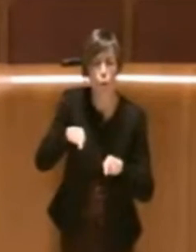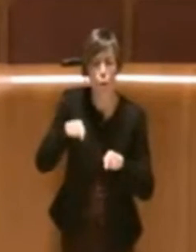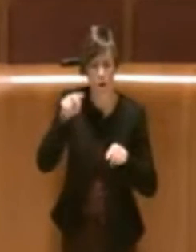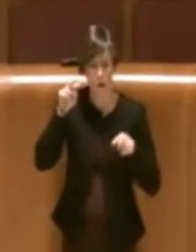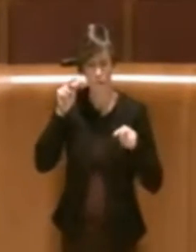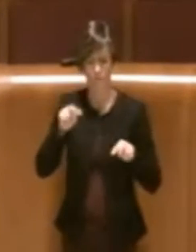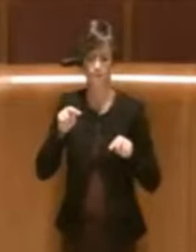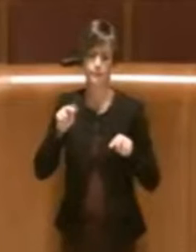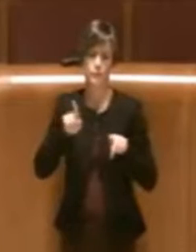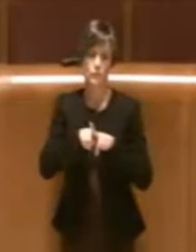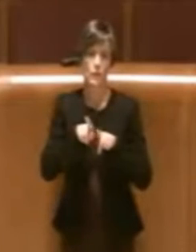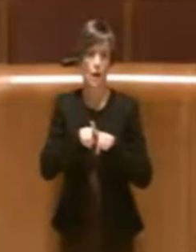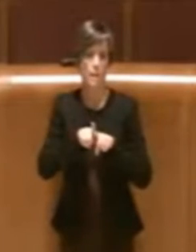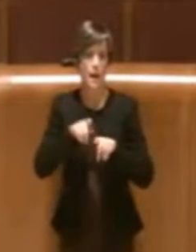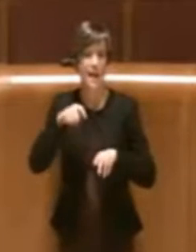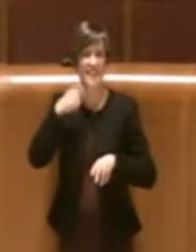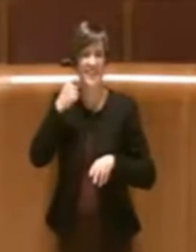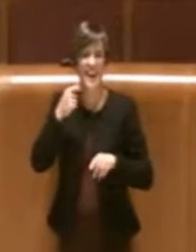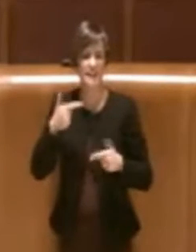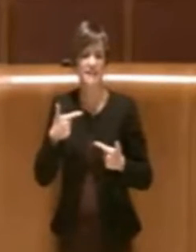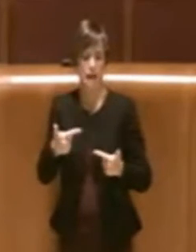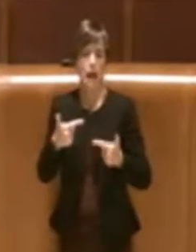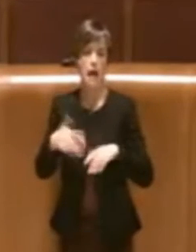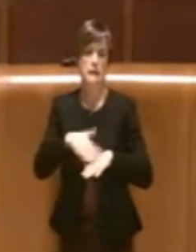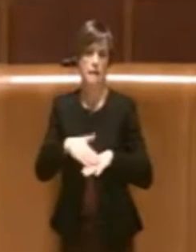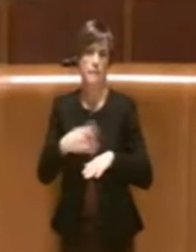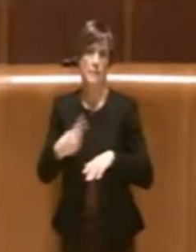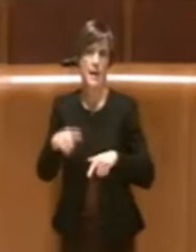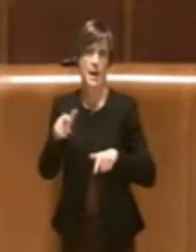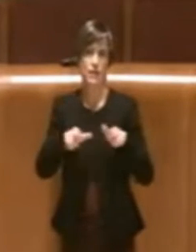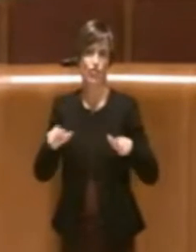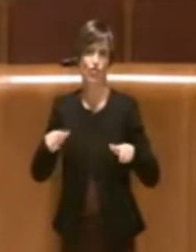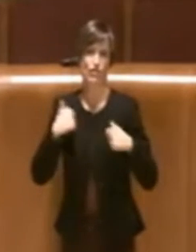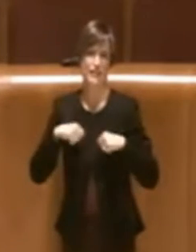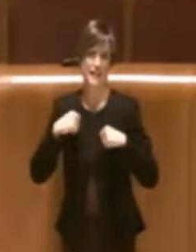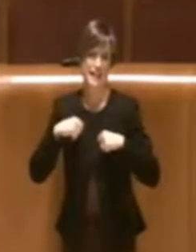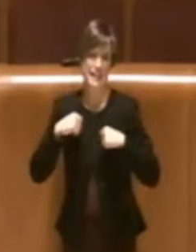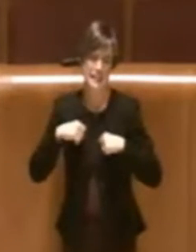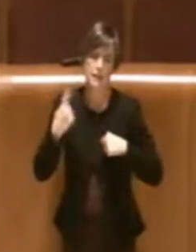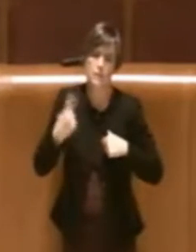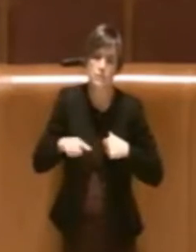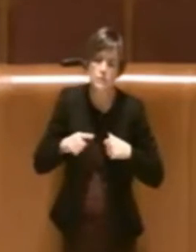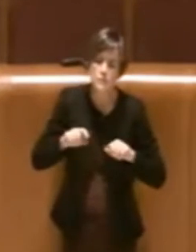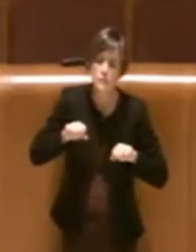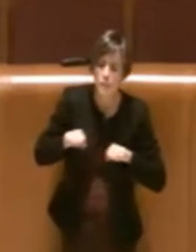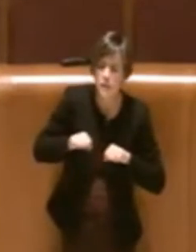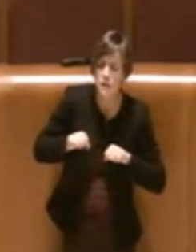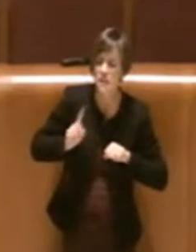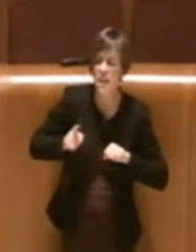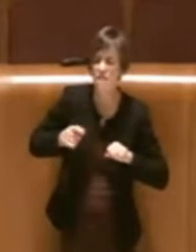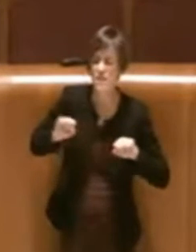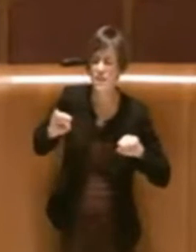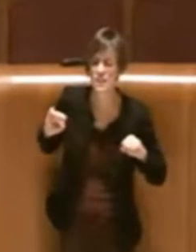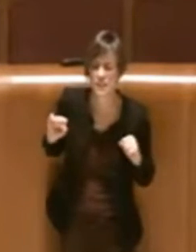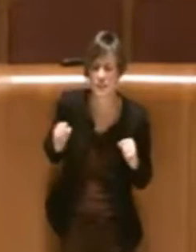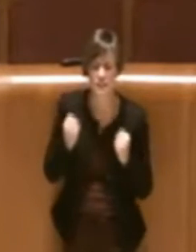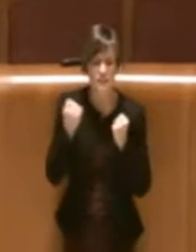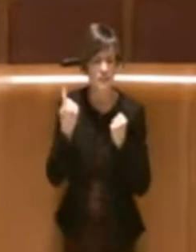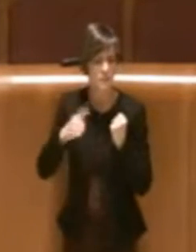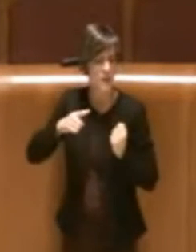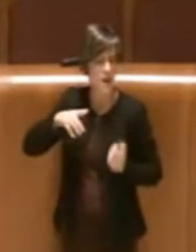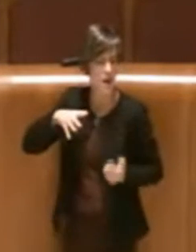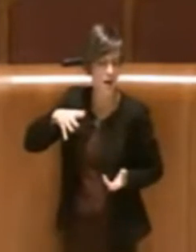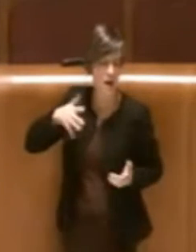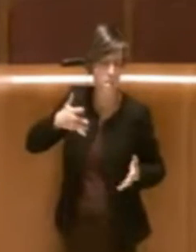primo interesse quello di fornire servizi al cittadino, deve adoperarsi per recuperare